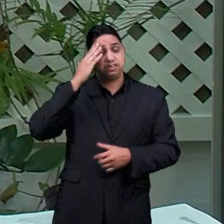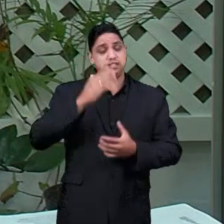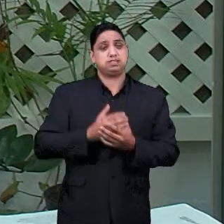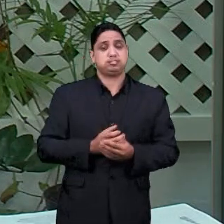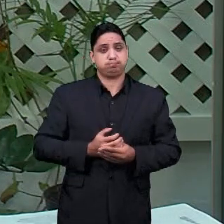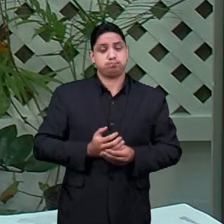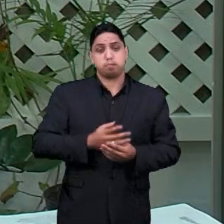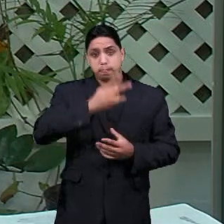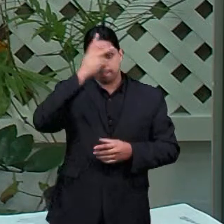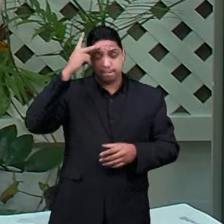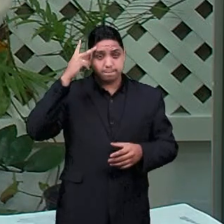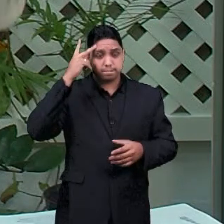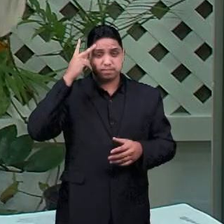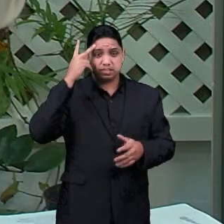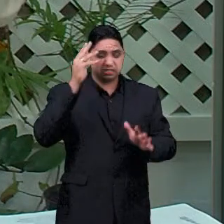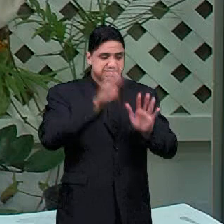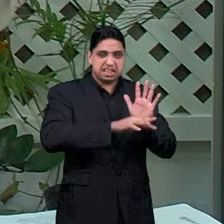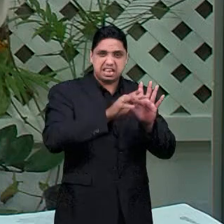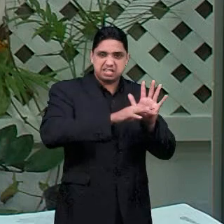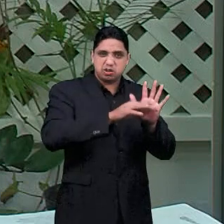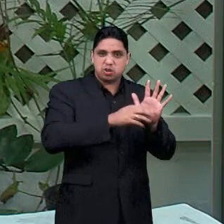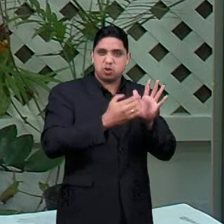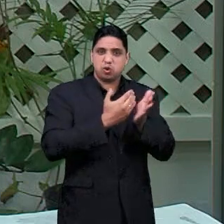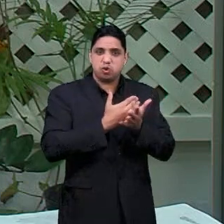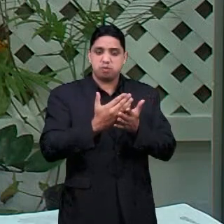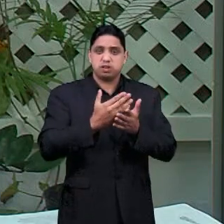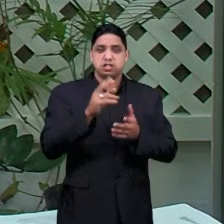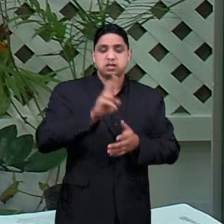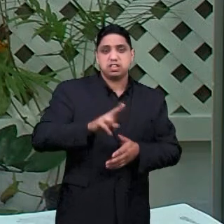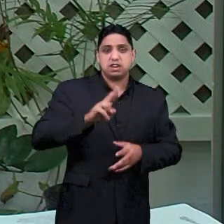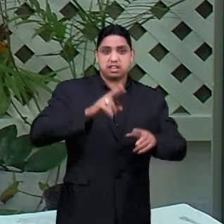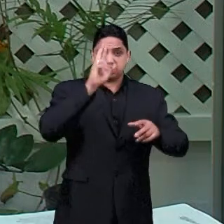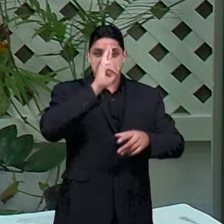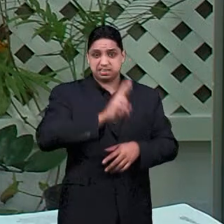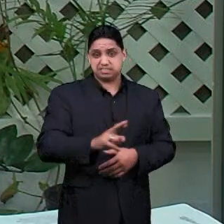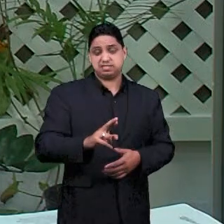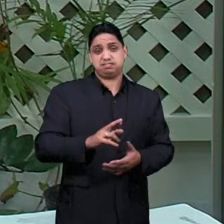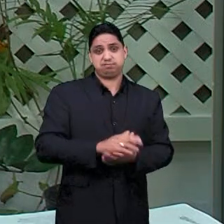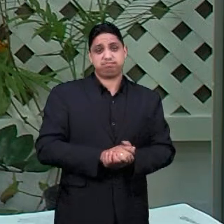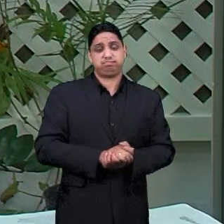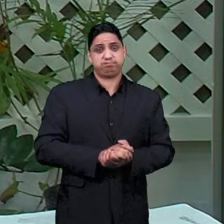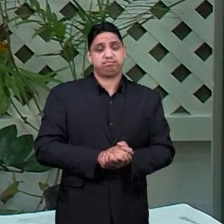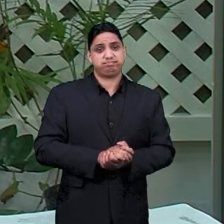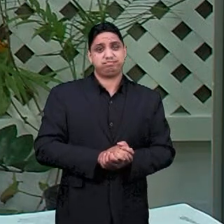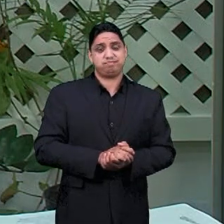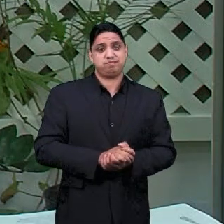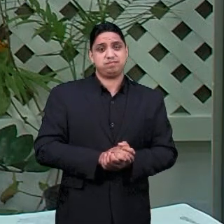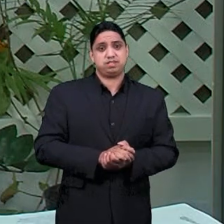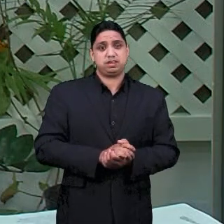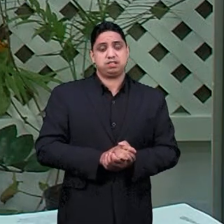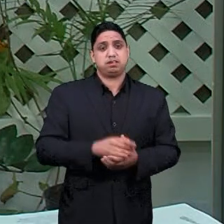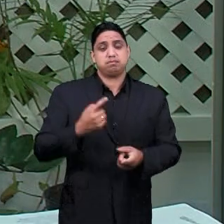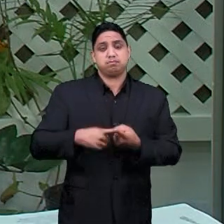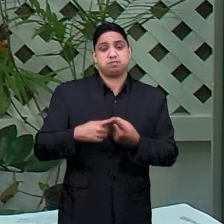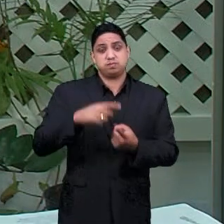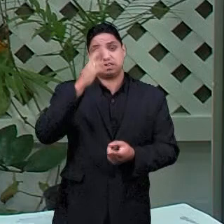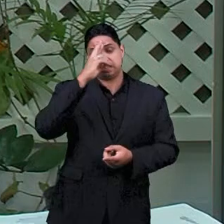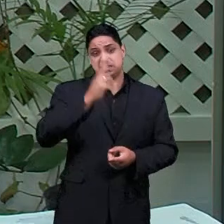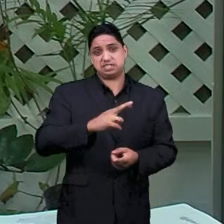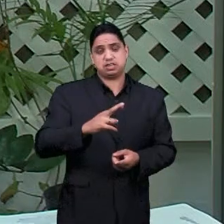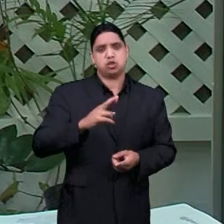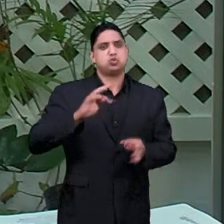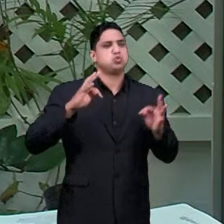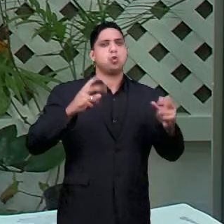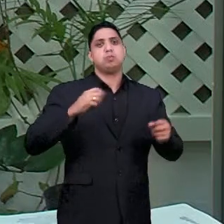compris. Et les personnes prennent le texte et remettent ça tout dans la chair, dans la raison. Donc, celui qui vit dans